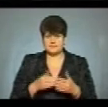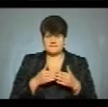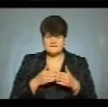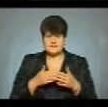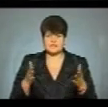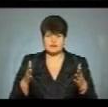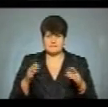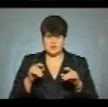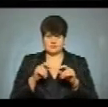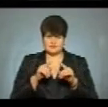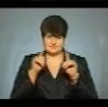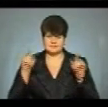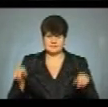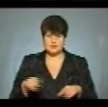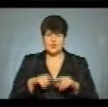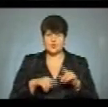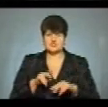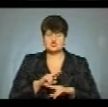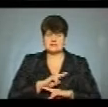Відкривають пам'ятну стелу родичі загиблих.